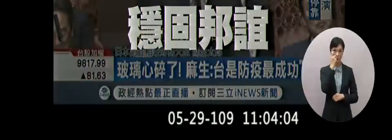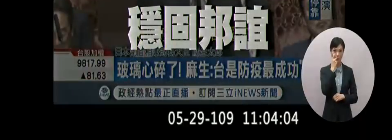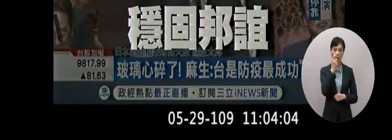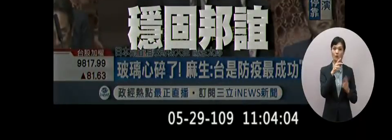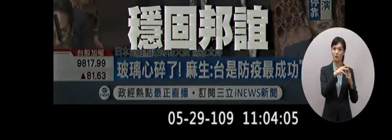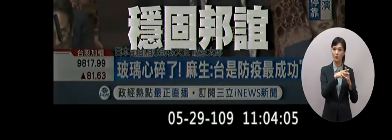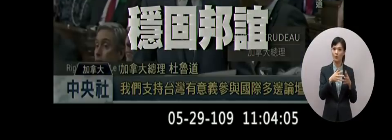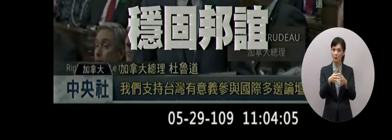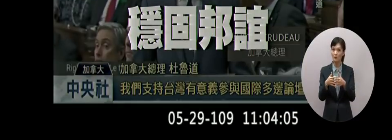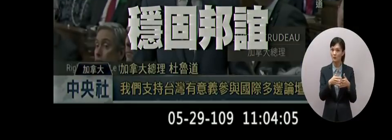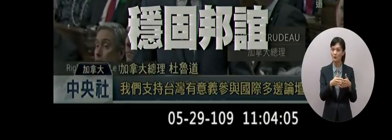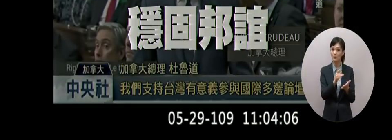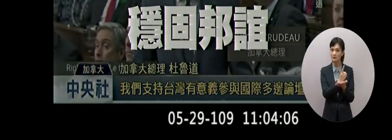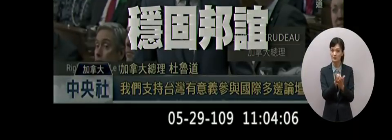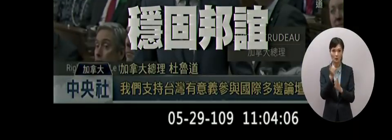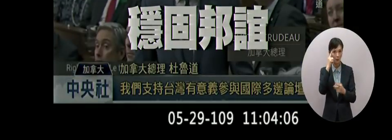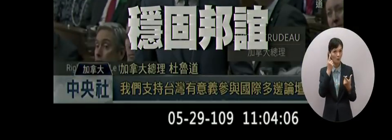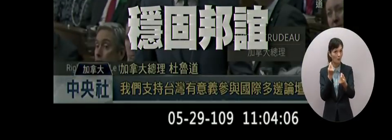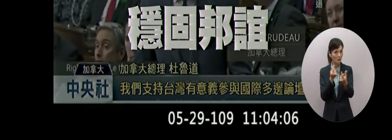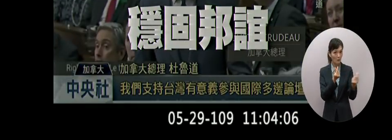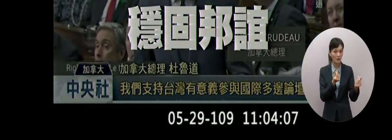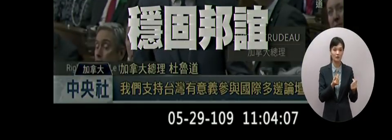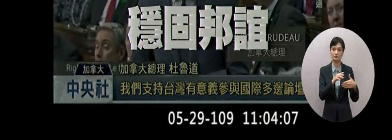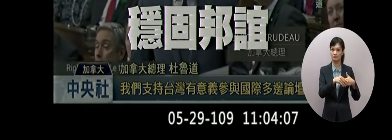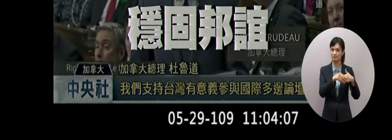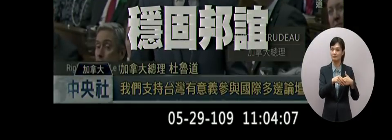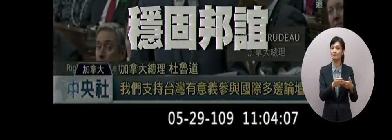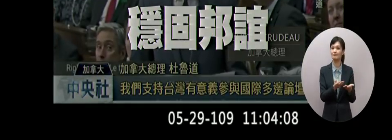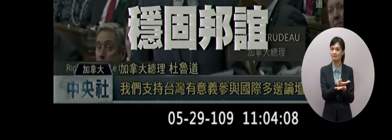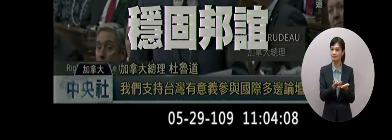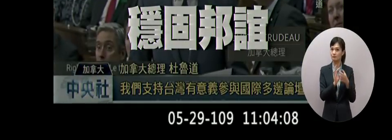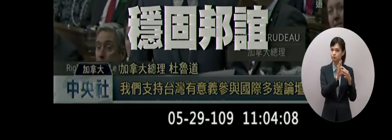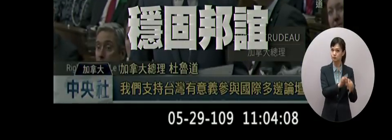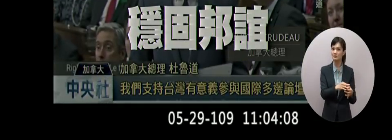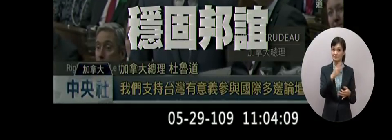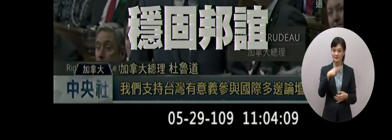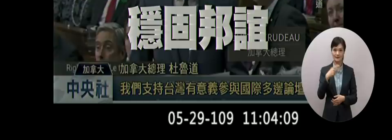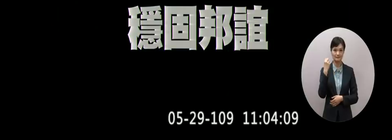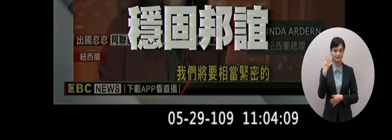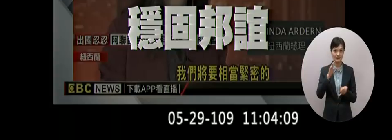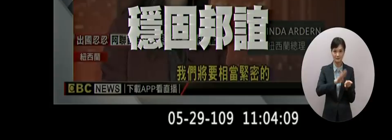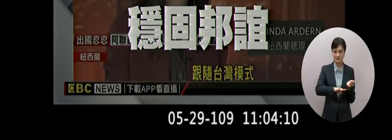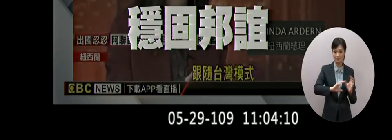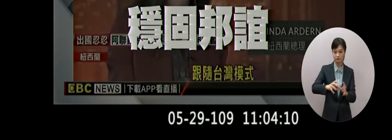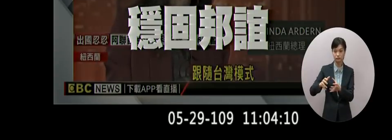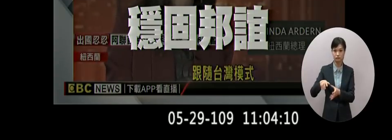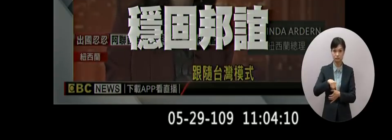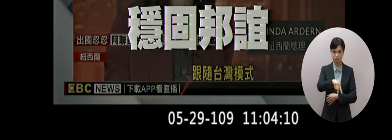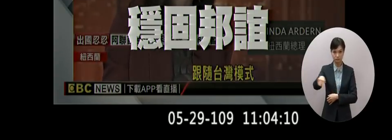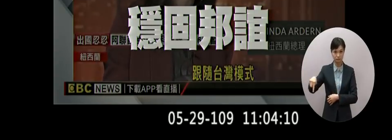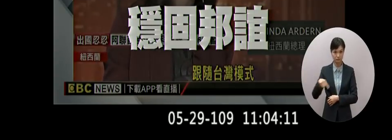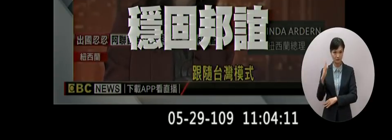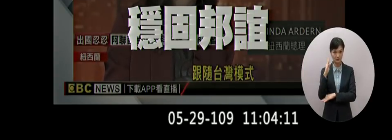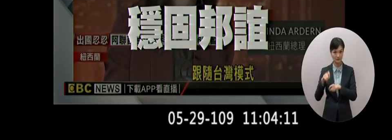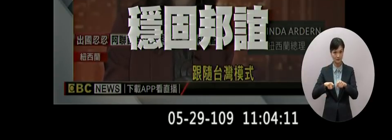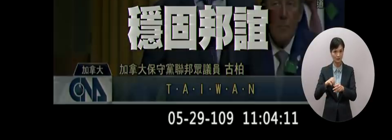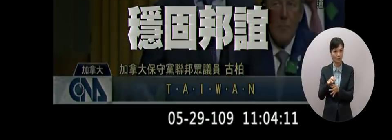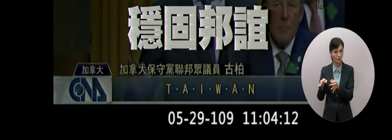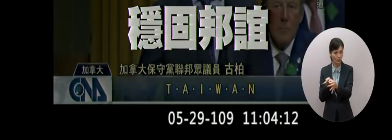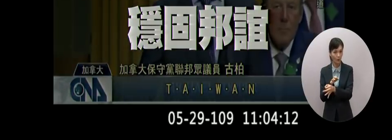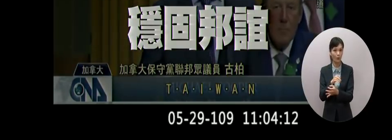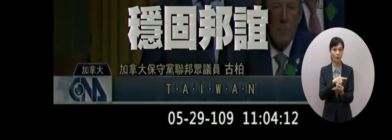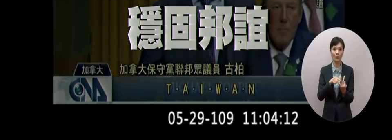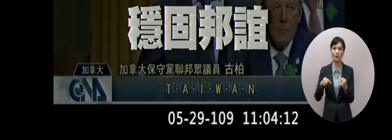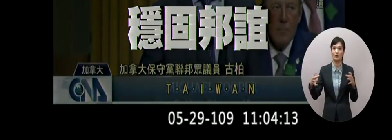家合作的关系，也会延续新南向政策，发展多元的合作模